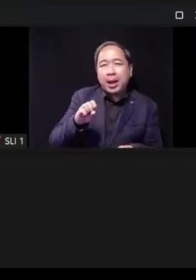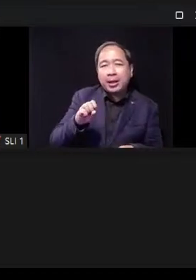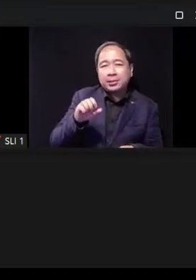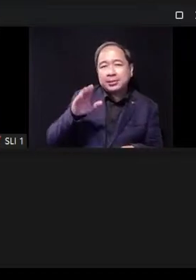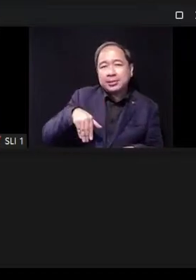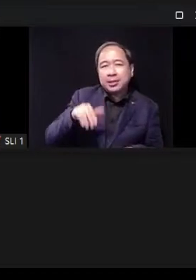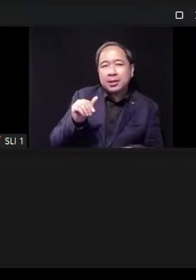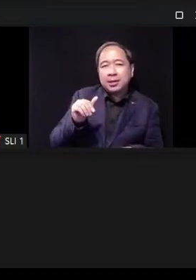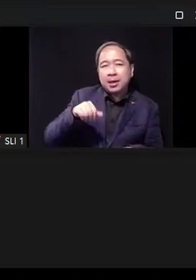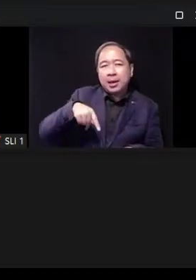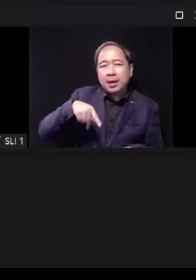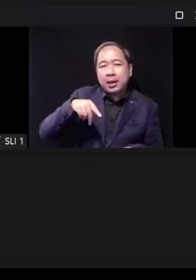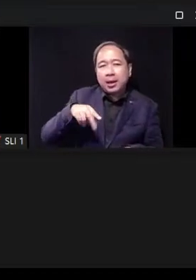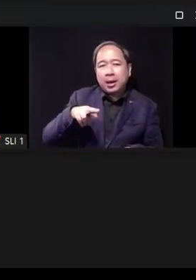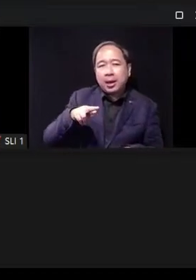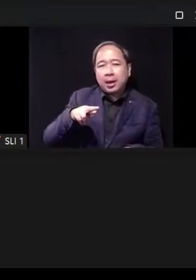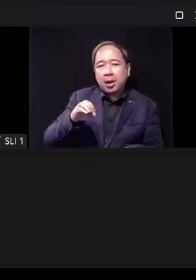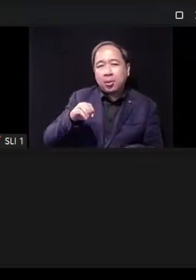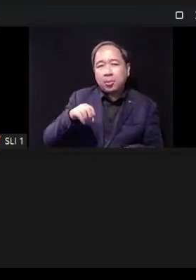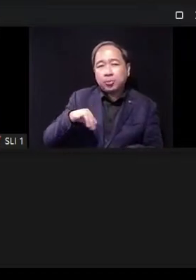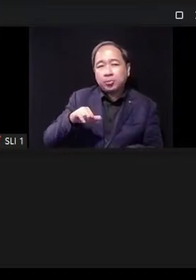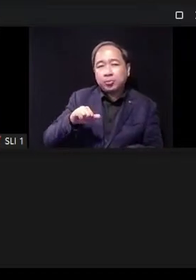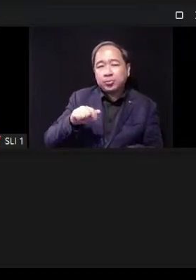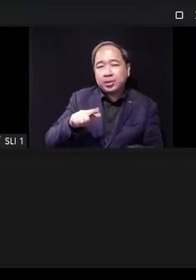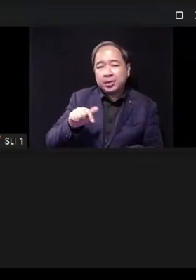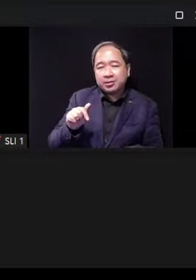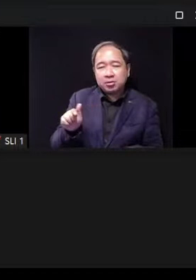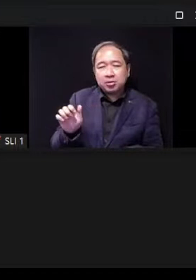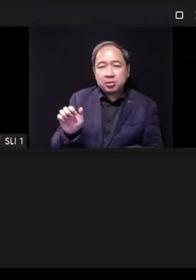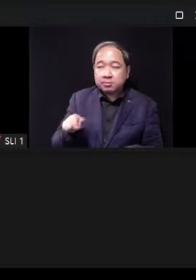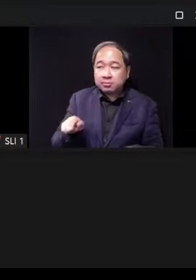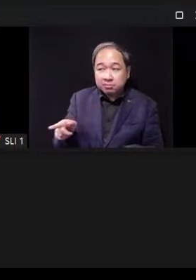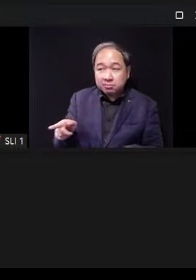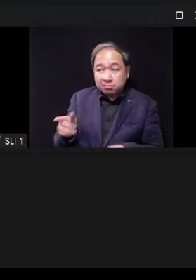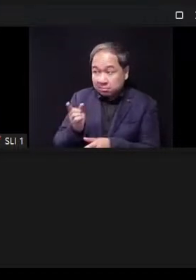Federation? Thank you, Madam Chair.